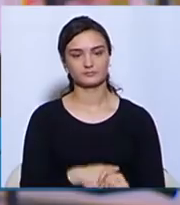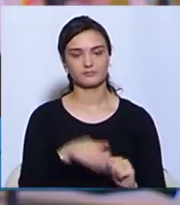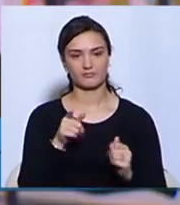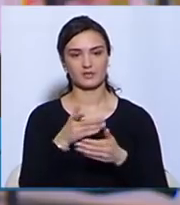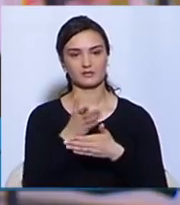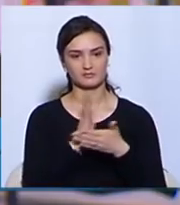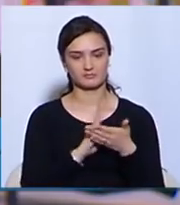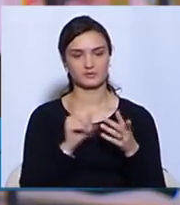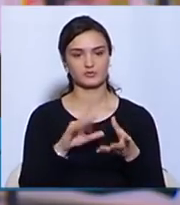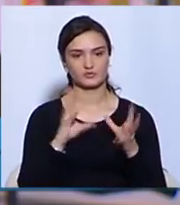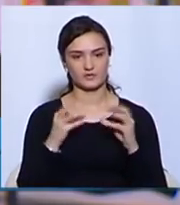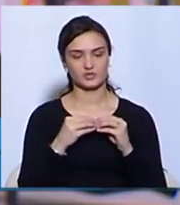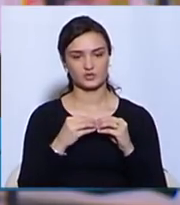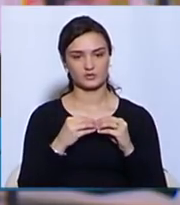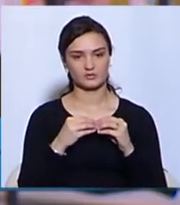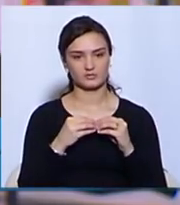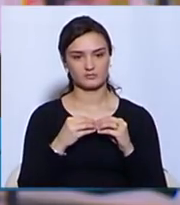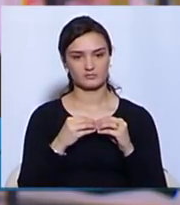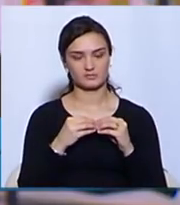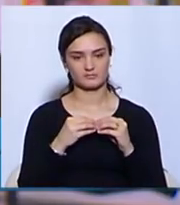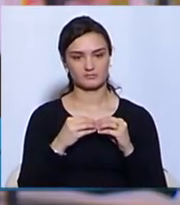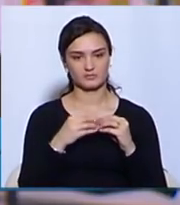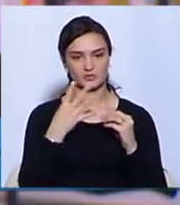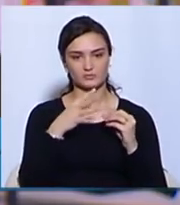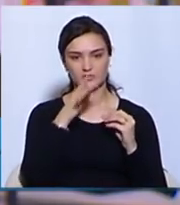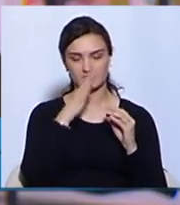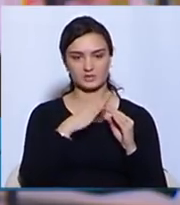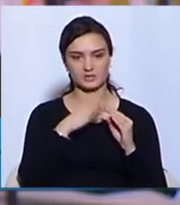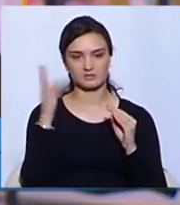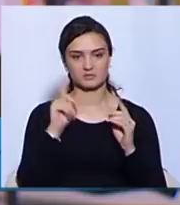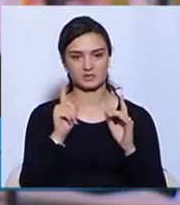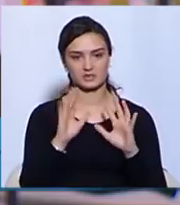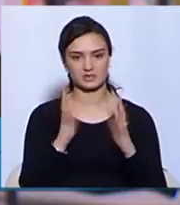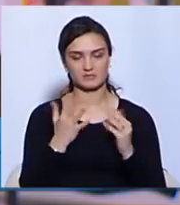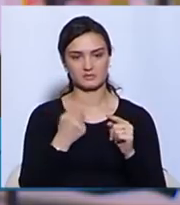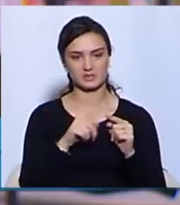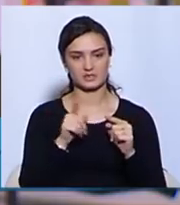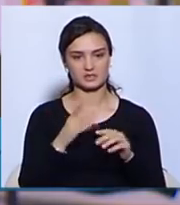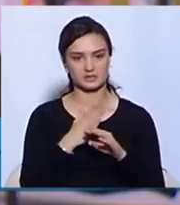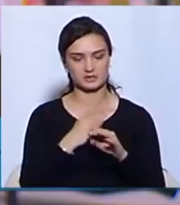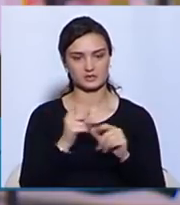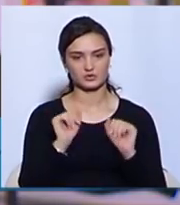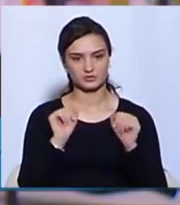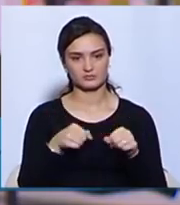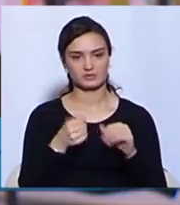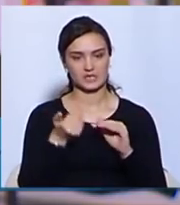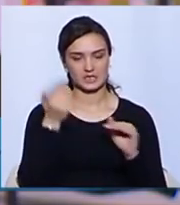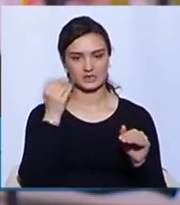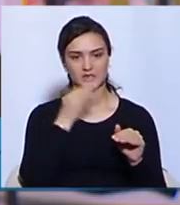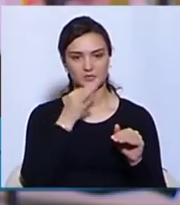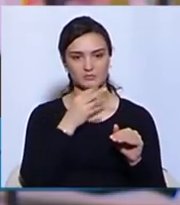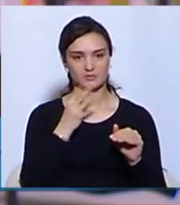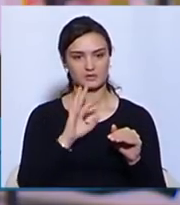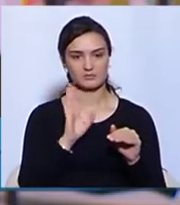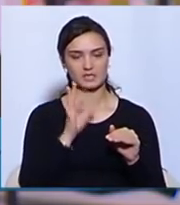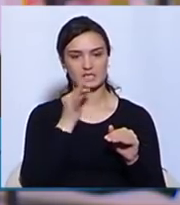შევაჯერებ და შევაჯამებ ასე, რომ 40 წლის ზევით რაც ხდება, ის არის შეიძლება ადრეული, მაგრამ